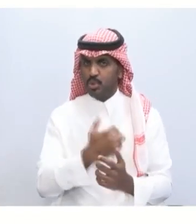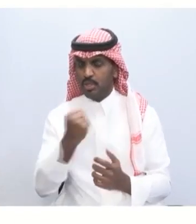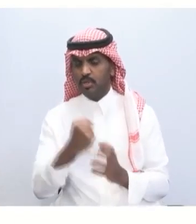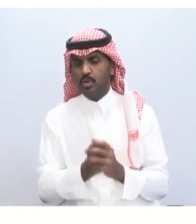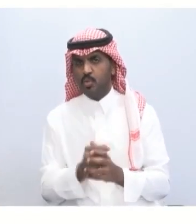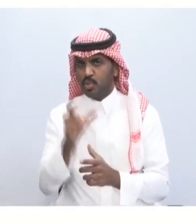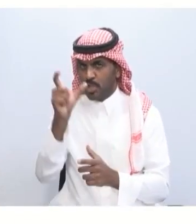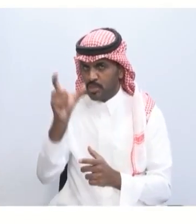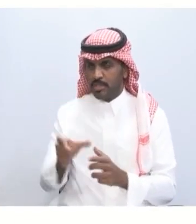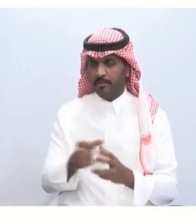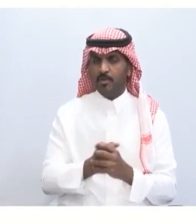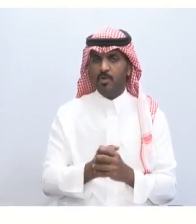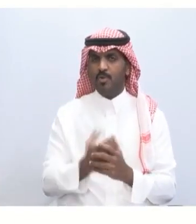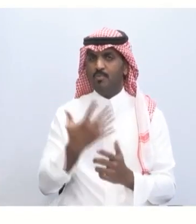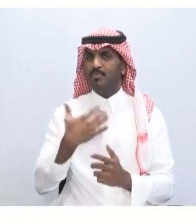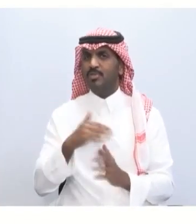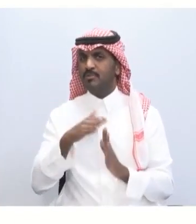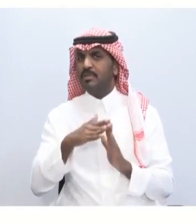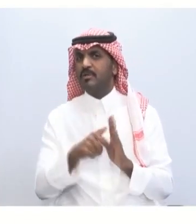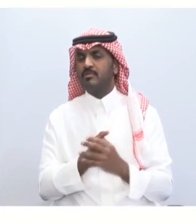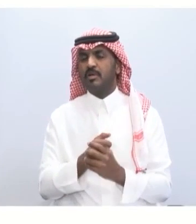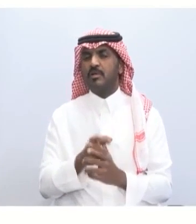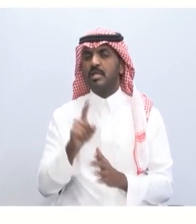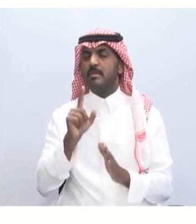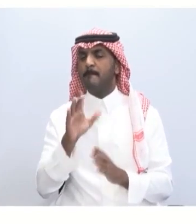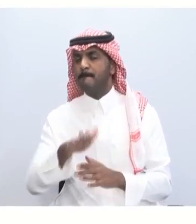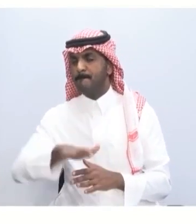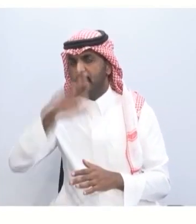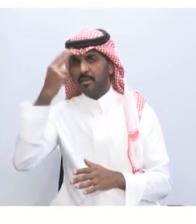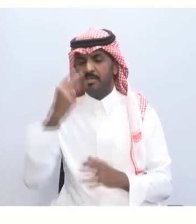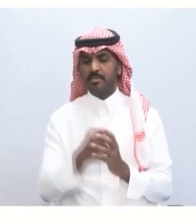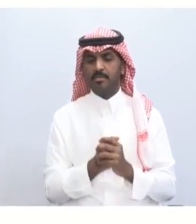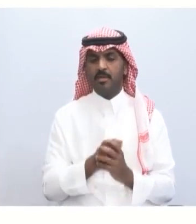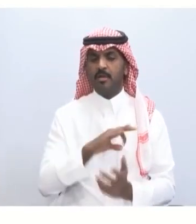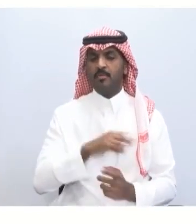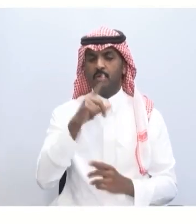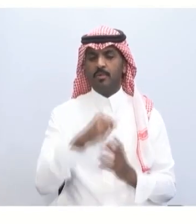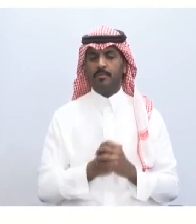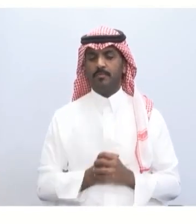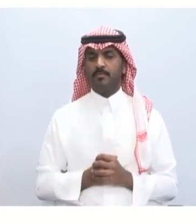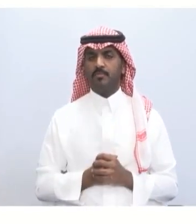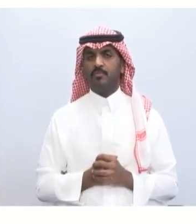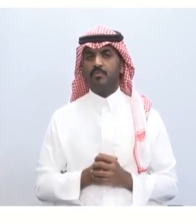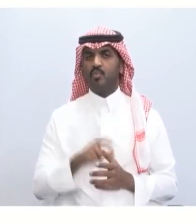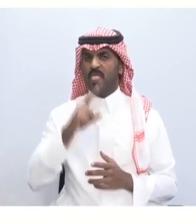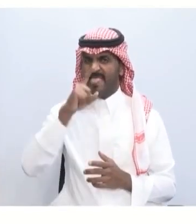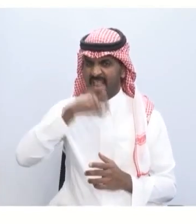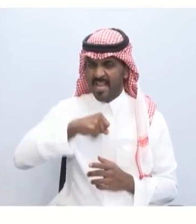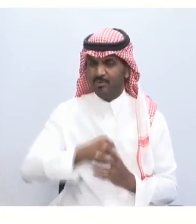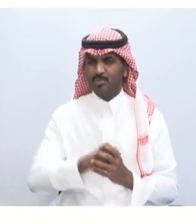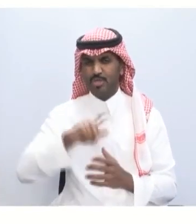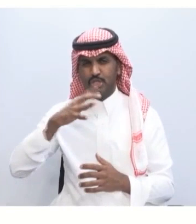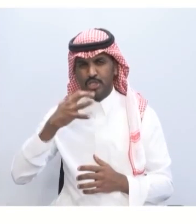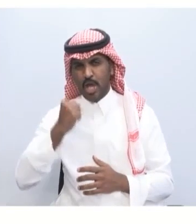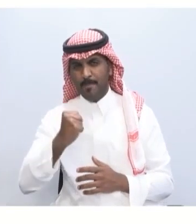وشخصيه وما يمتاز به الامام او الملك عبد العزيز رحمه الله ان تذلل له هذه